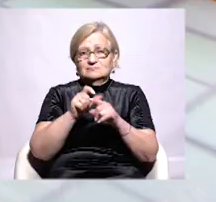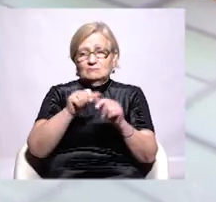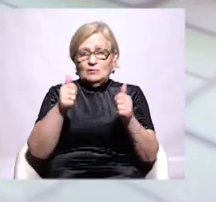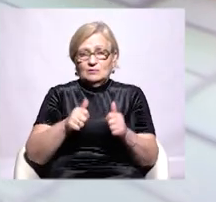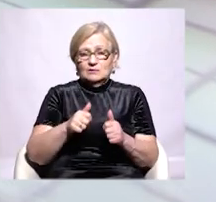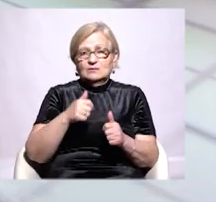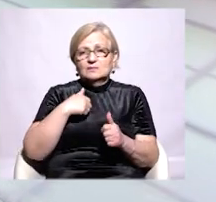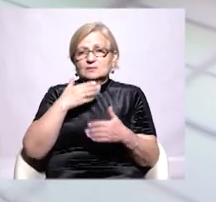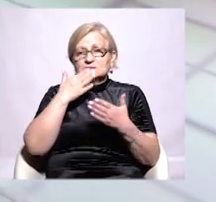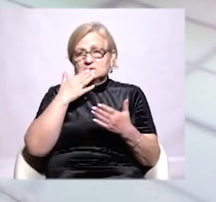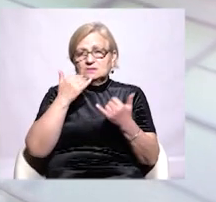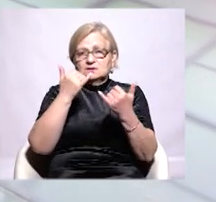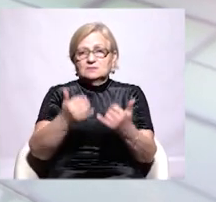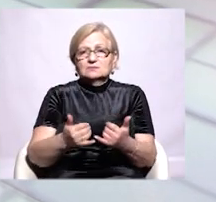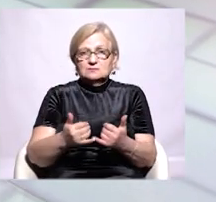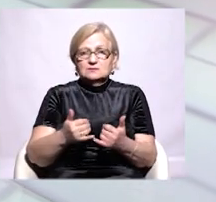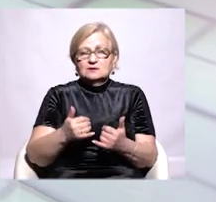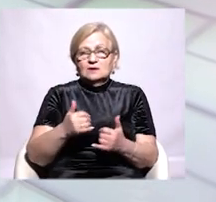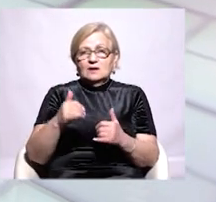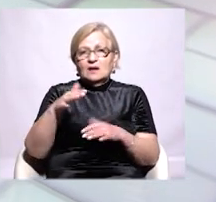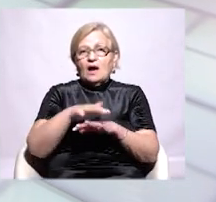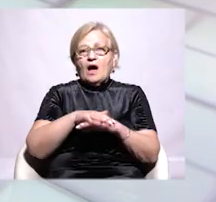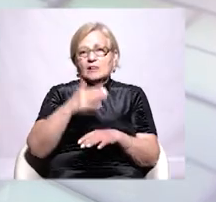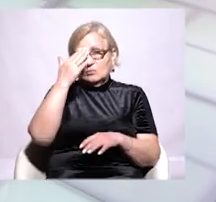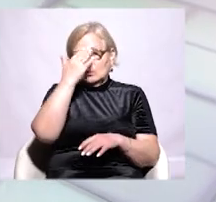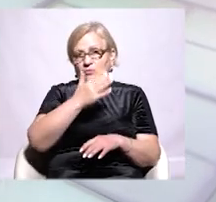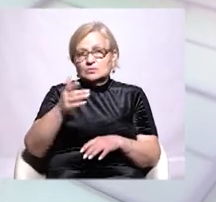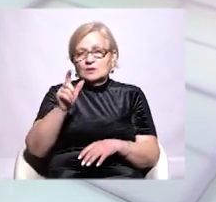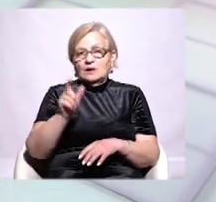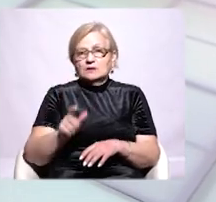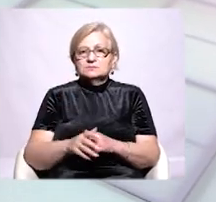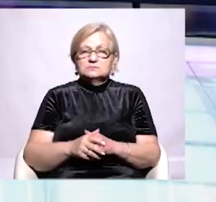თქვენ წაგიკითხოთ ხალხური ლექსი.